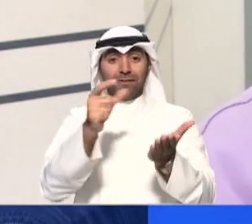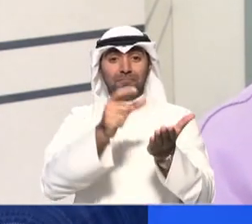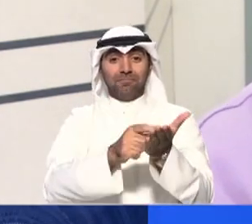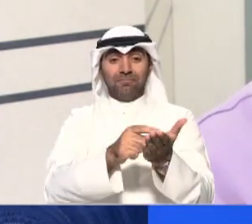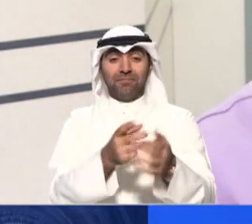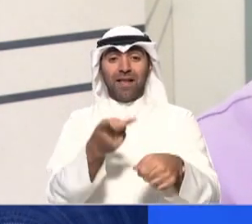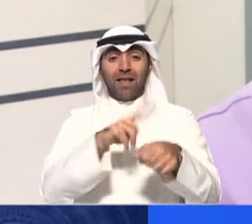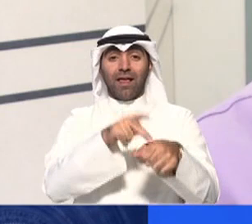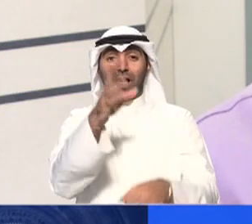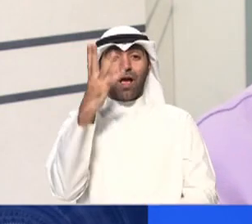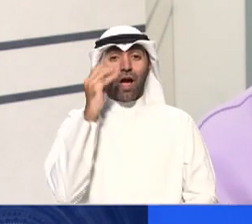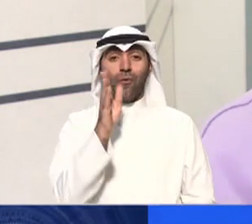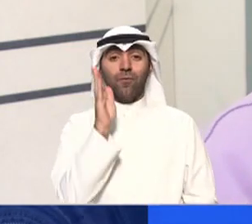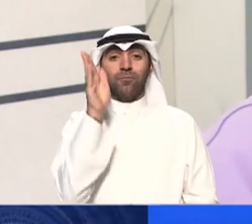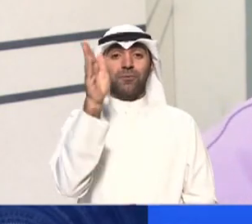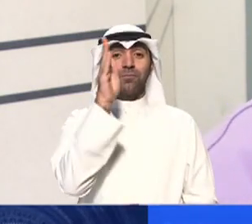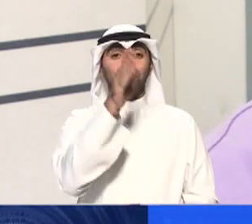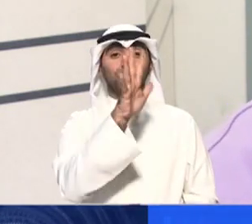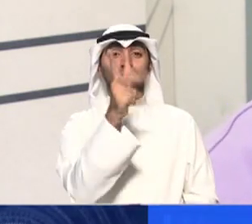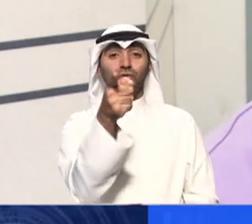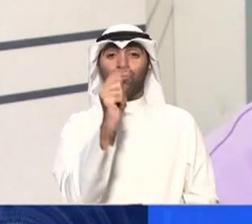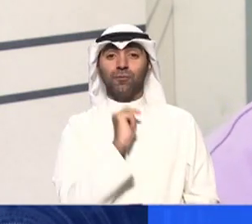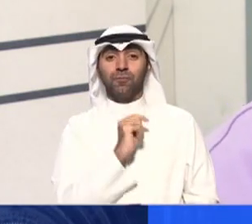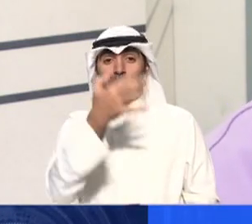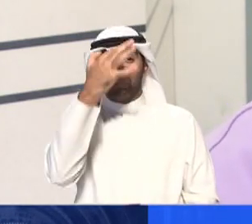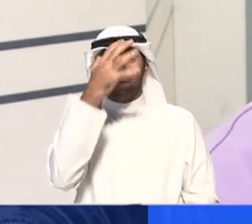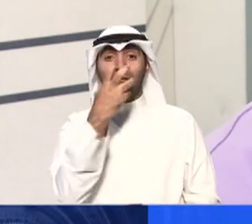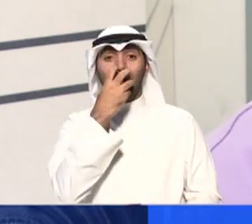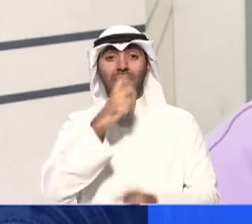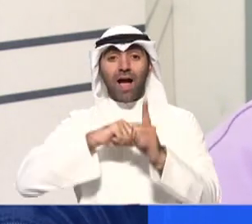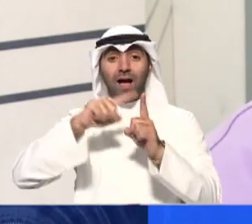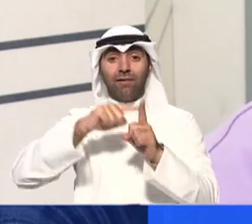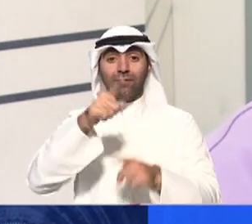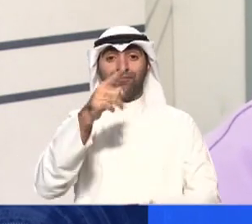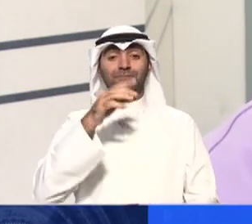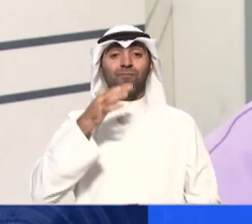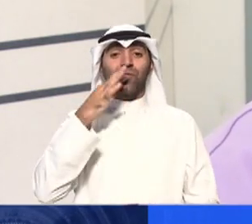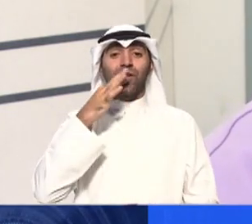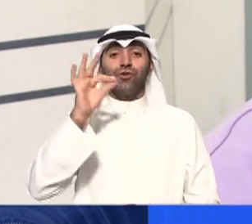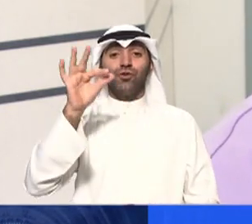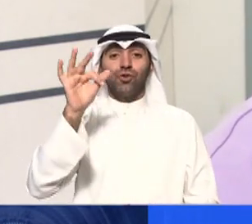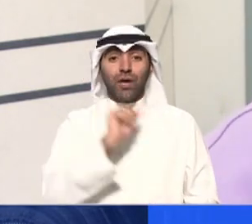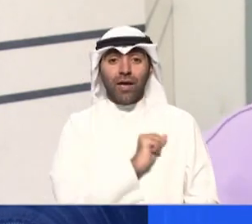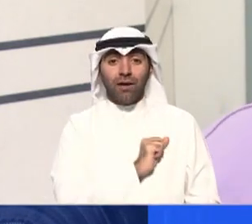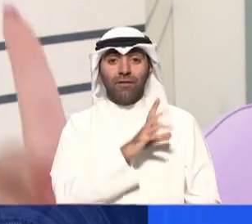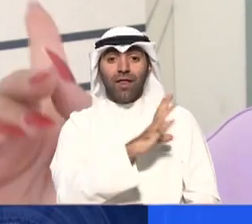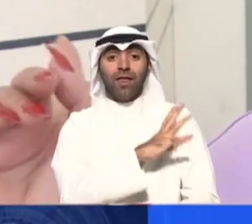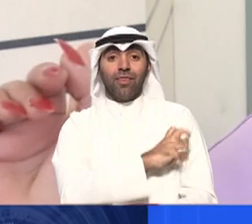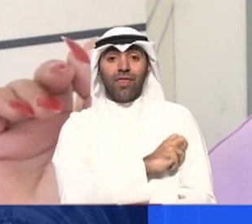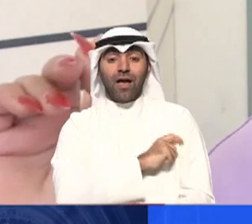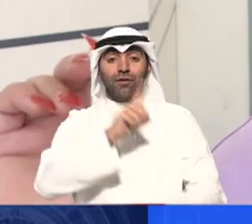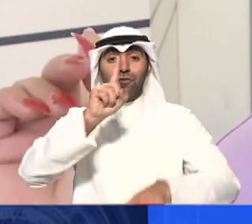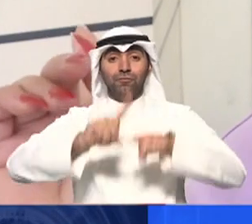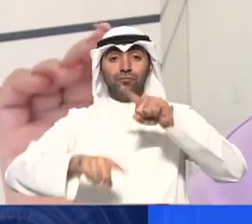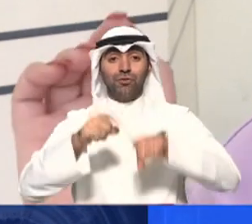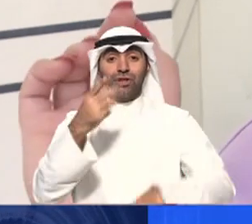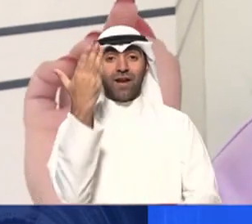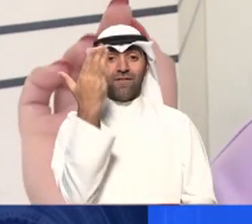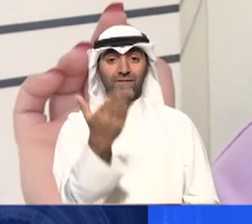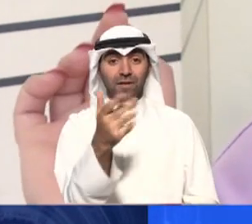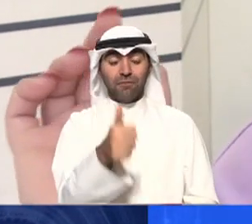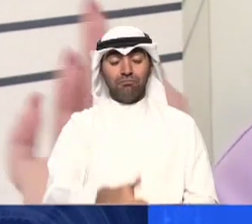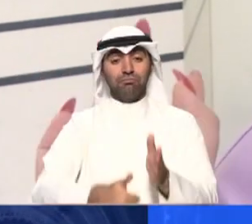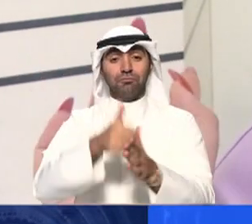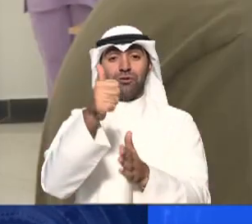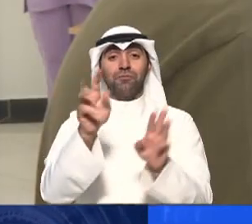واحد منهم يطلع لك الوقت، من تختارين الوقت يطلع لك الباركود نفسه على طول، تجين مسوسه الباركود تاخذينه